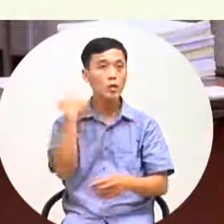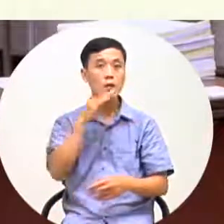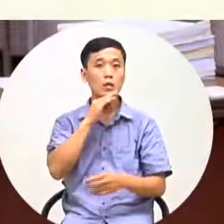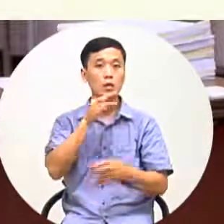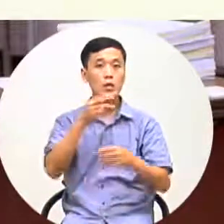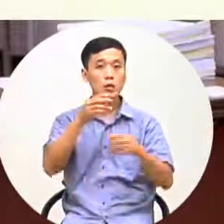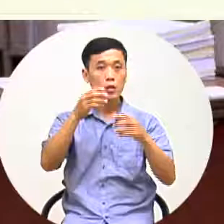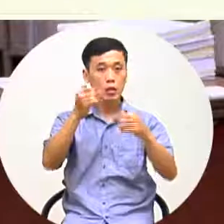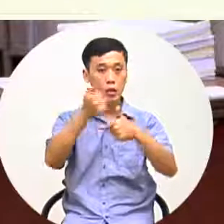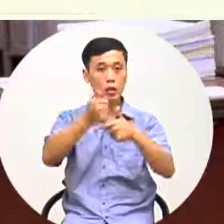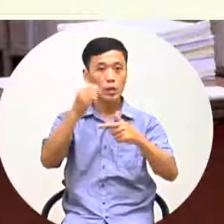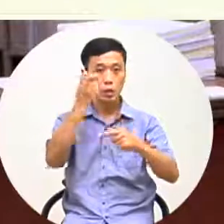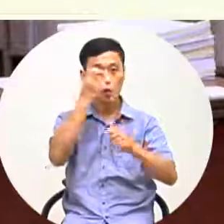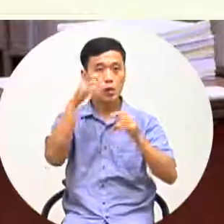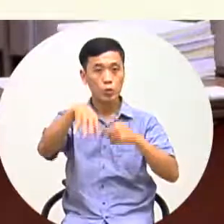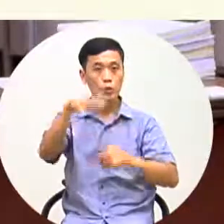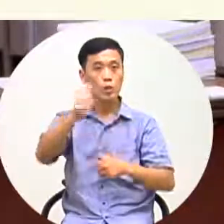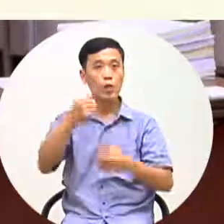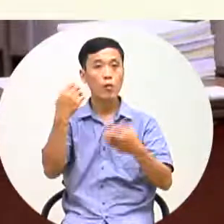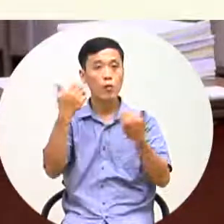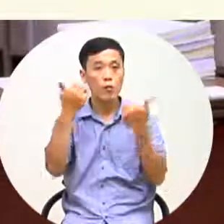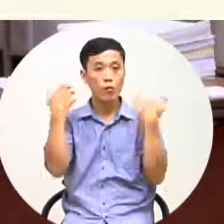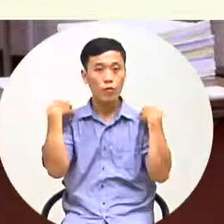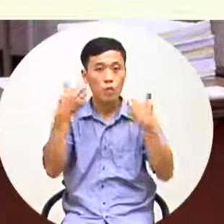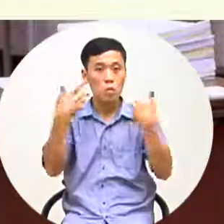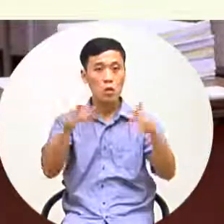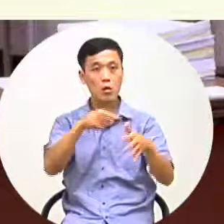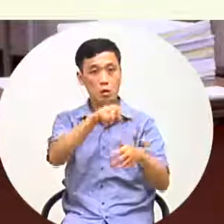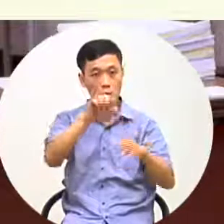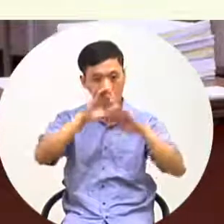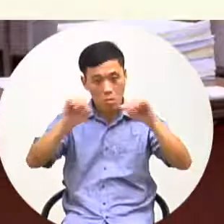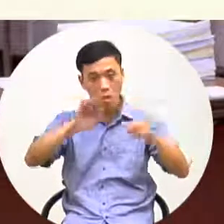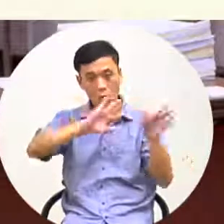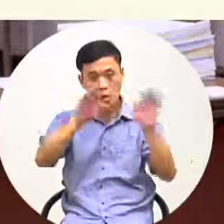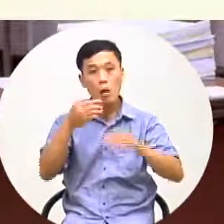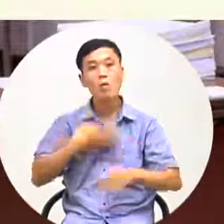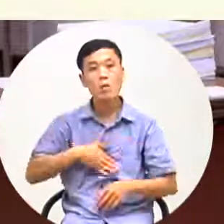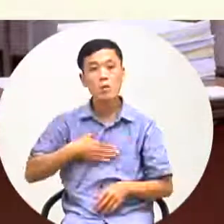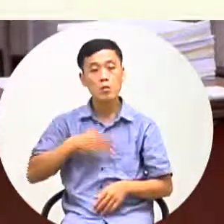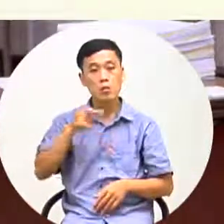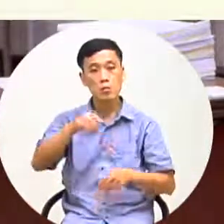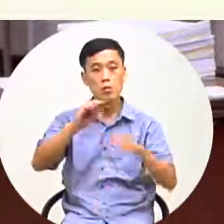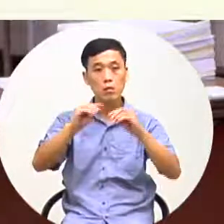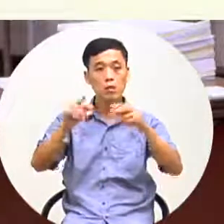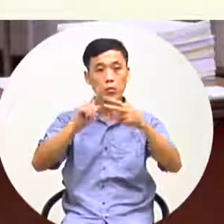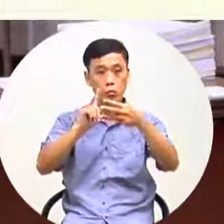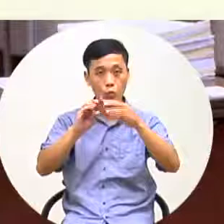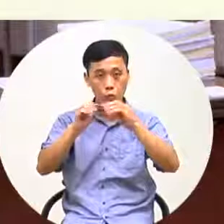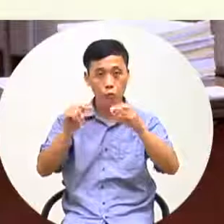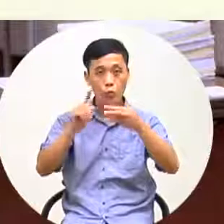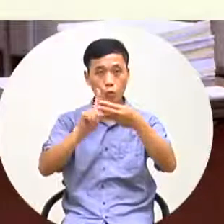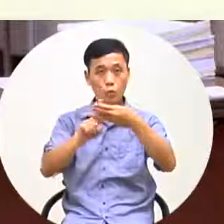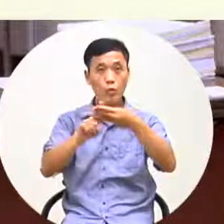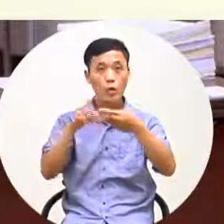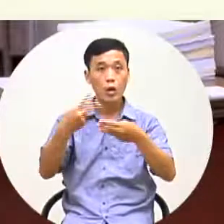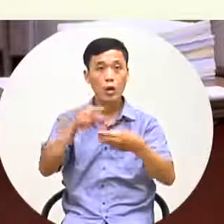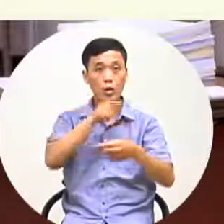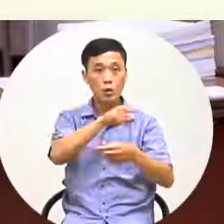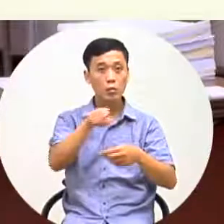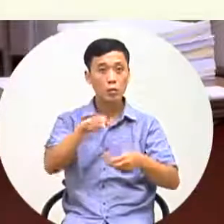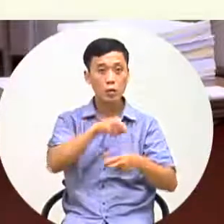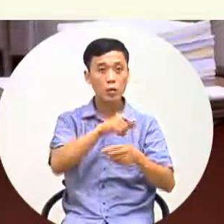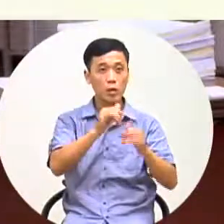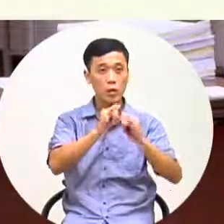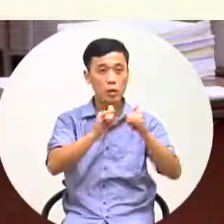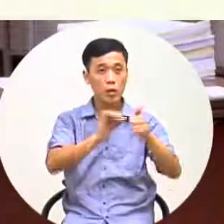你嘛非常了解这款的经营。即嘛是一个这个地主，甲这个接买厝无过的人，无过第三者人，我们安